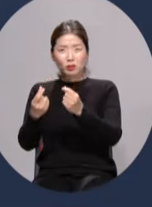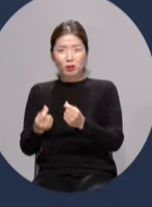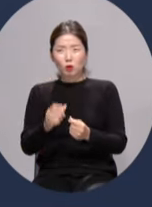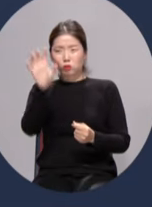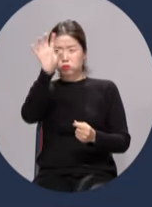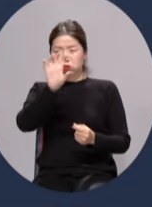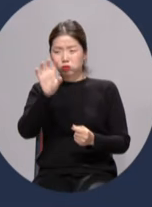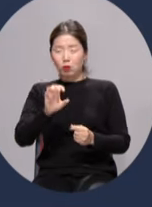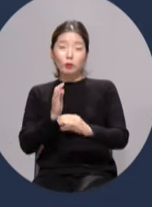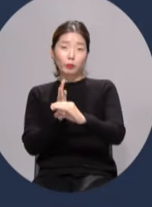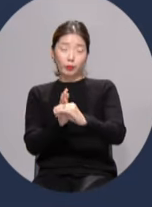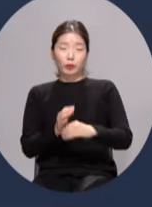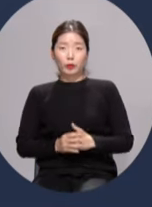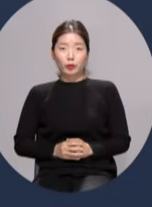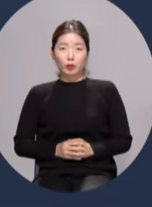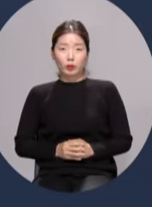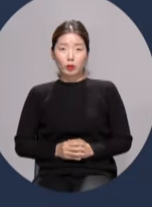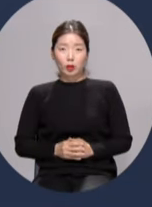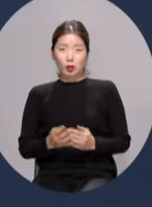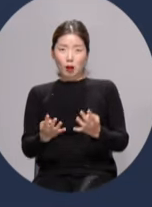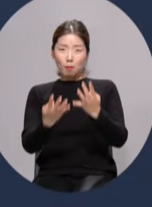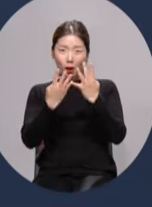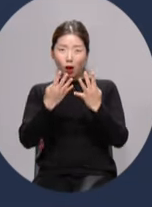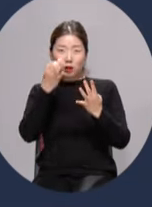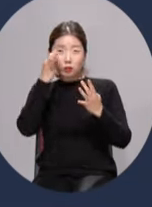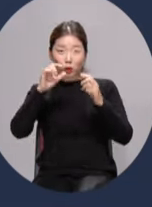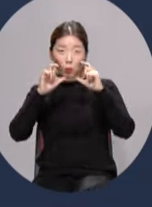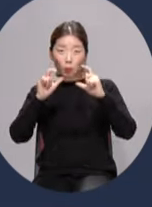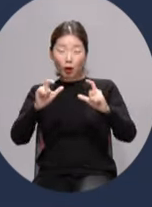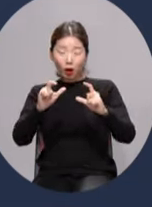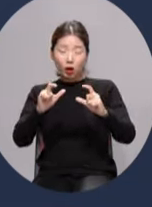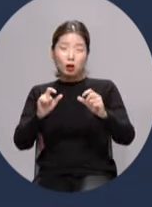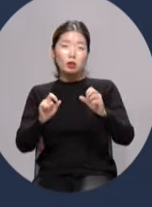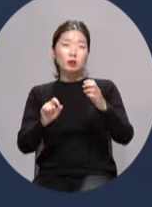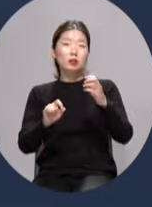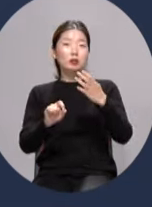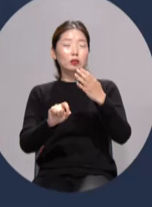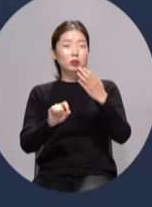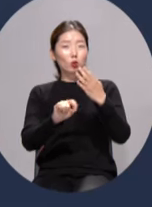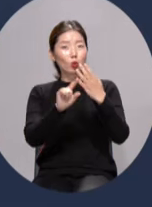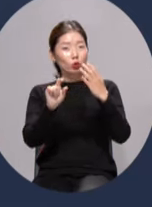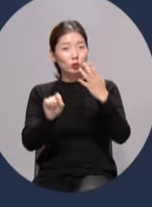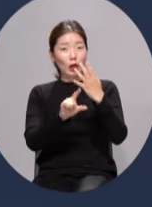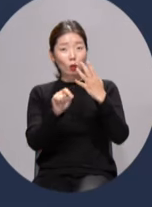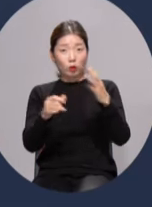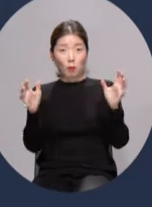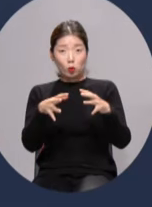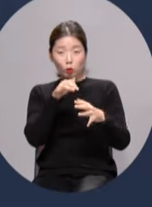제한되고 있습니다 징역 10개월이 선고된 이달 중순에야 이사회가